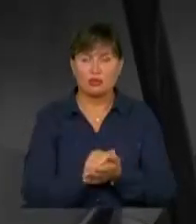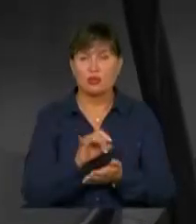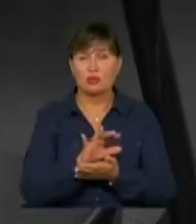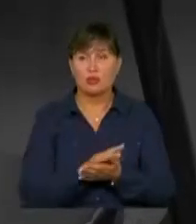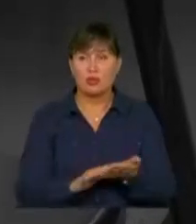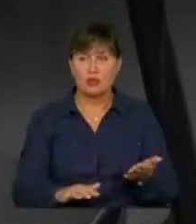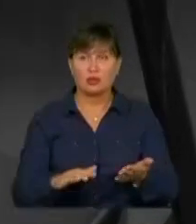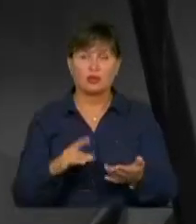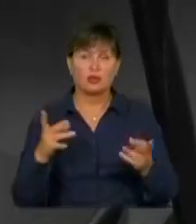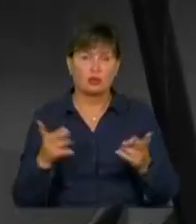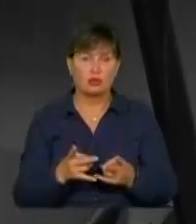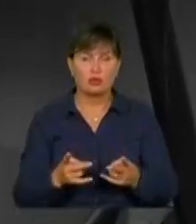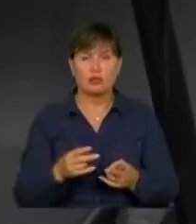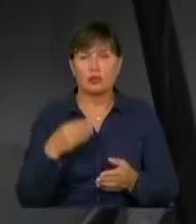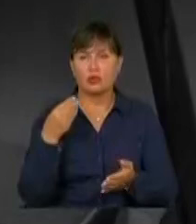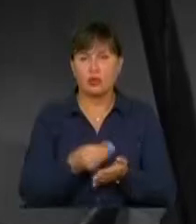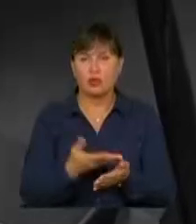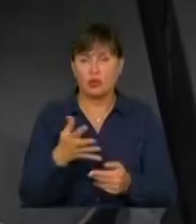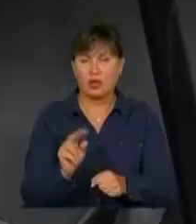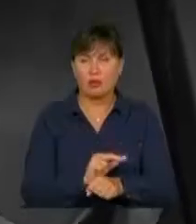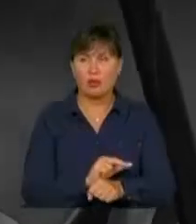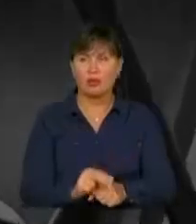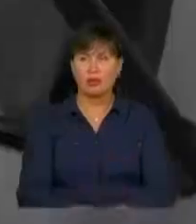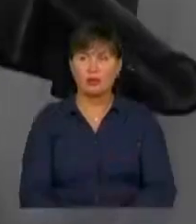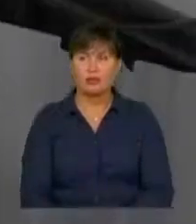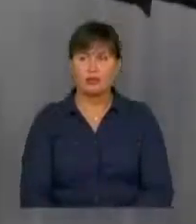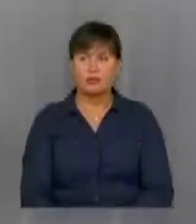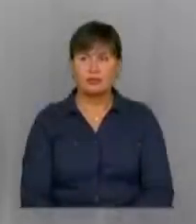впоследствии потребует его дорогостоящего ремонта.